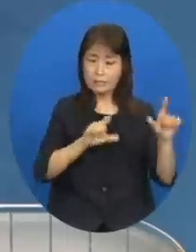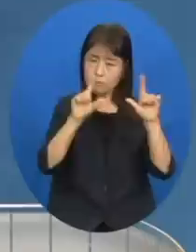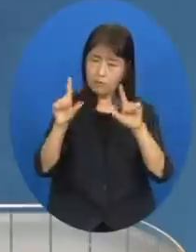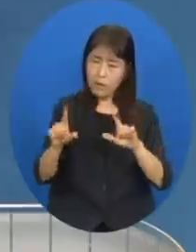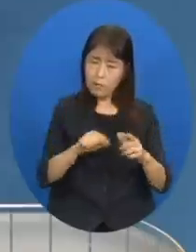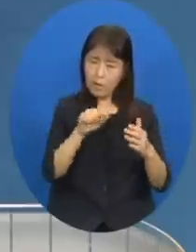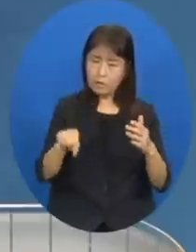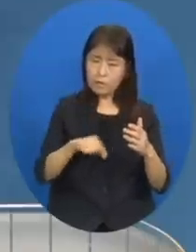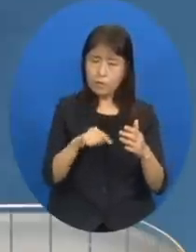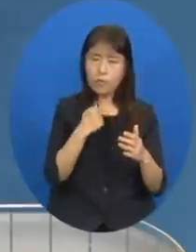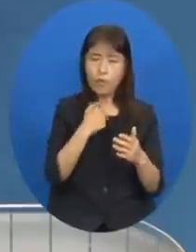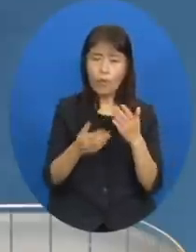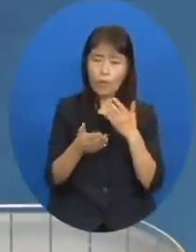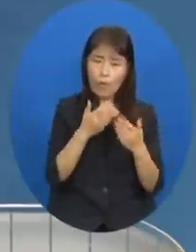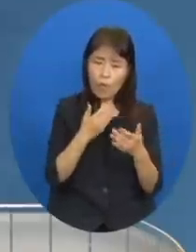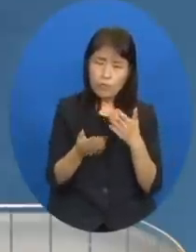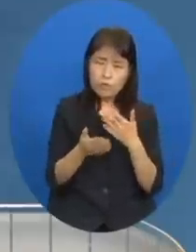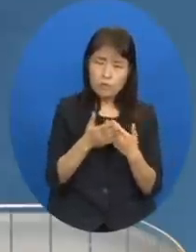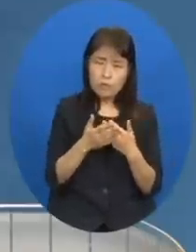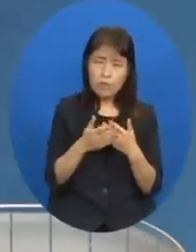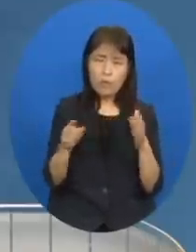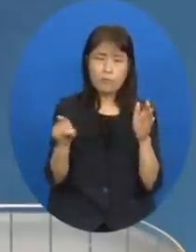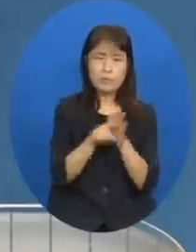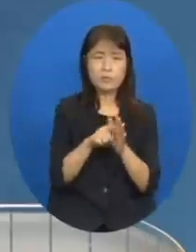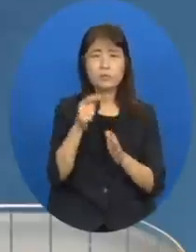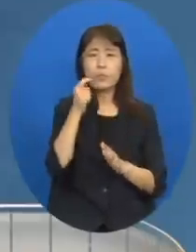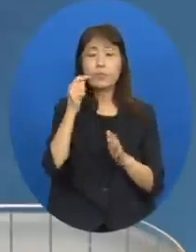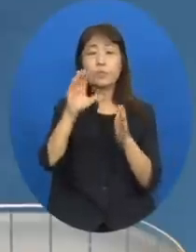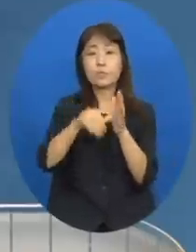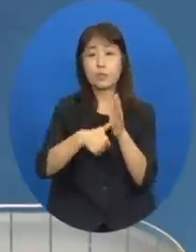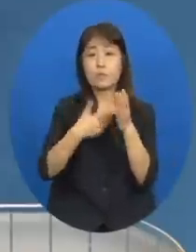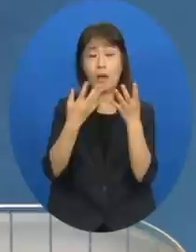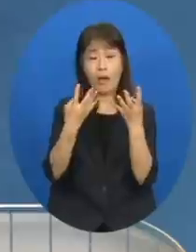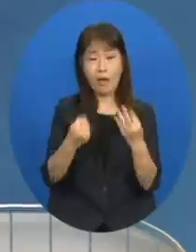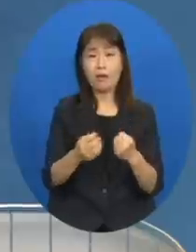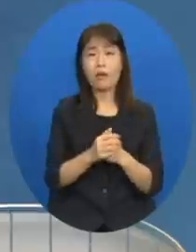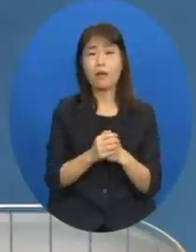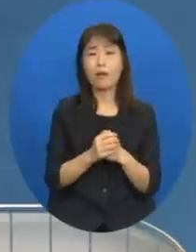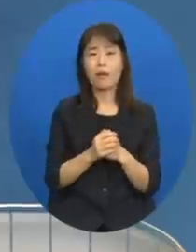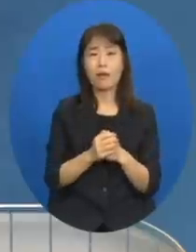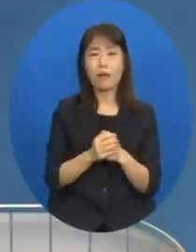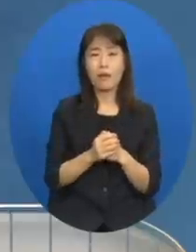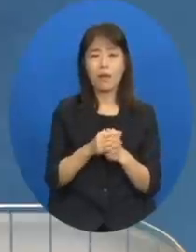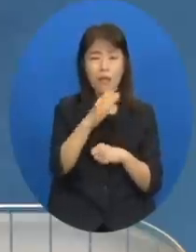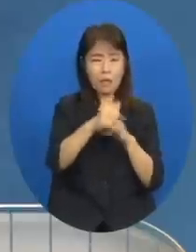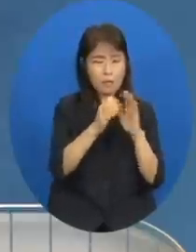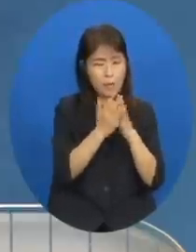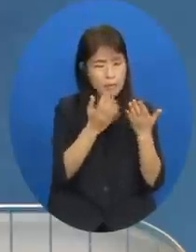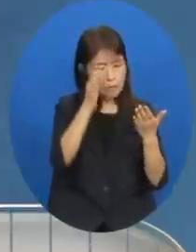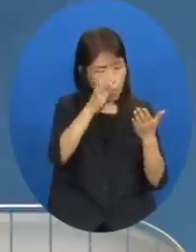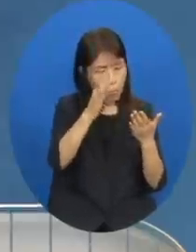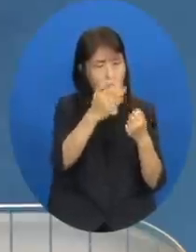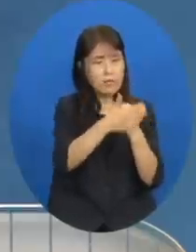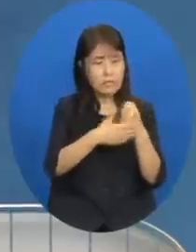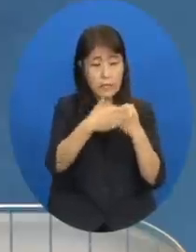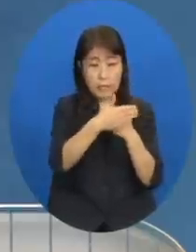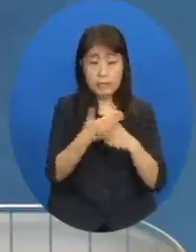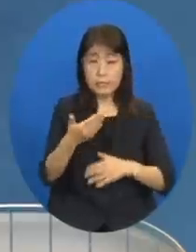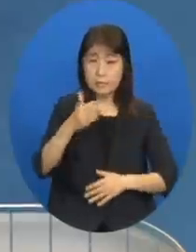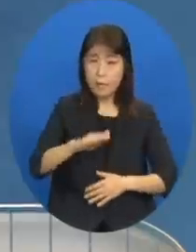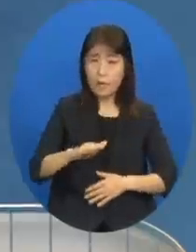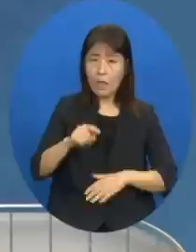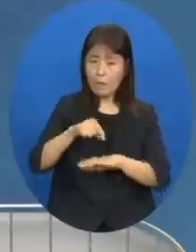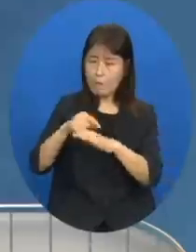그게 믿어지지 않는 일이 많은 거예요 그러니까 말씀에는 은혜를 받는데 실제로 마음에는